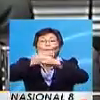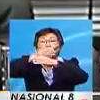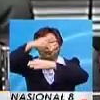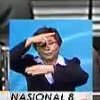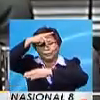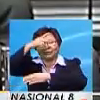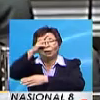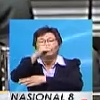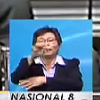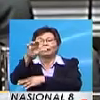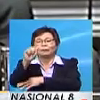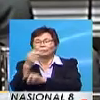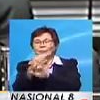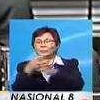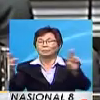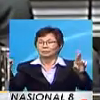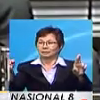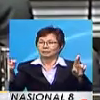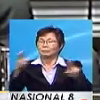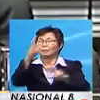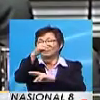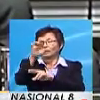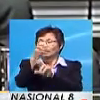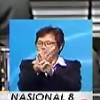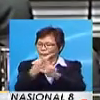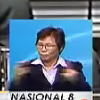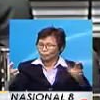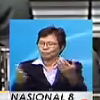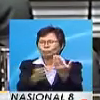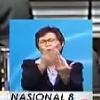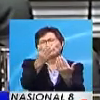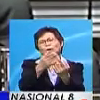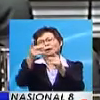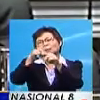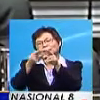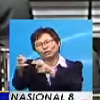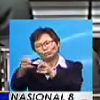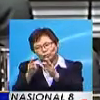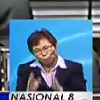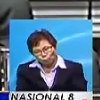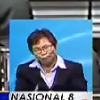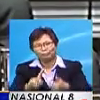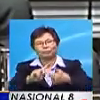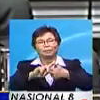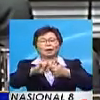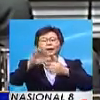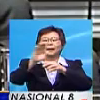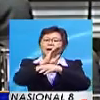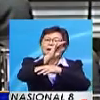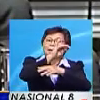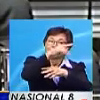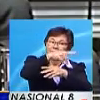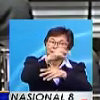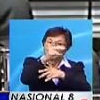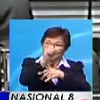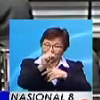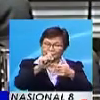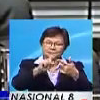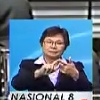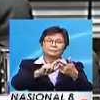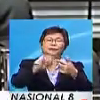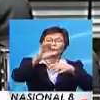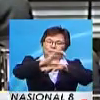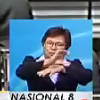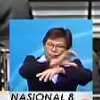Mara juga menyediakan kemudahan kepada Usahawan ya termasuk peniaga kecil digital